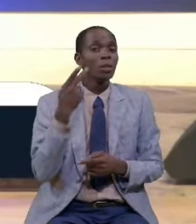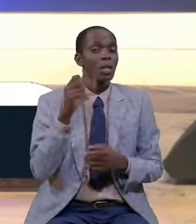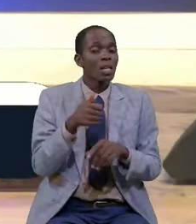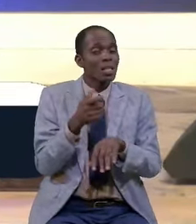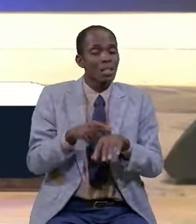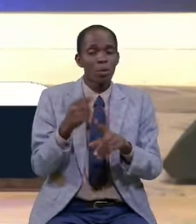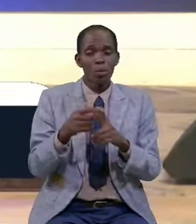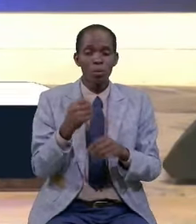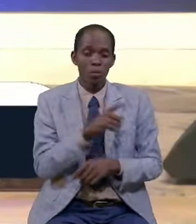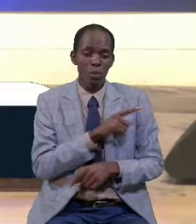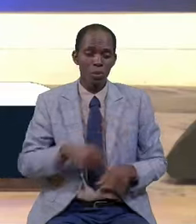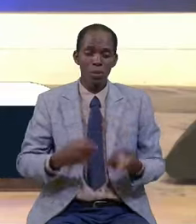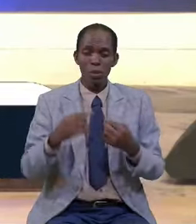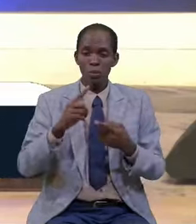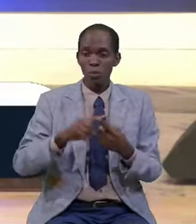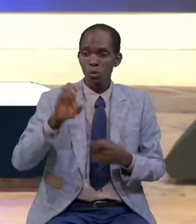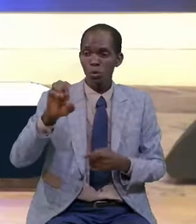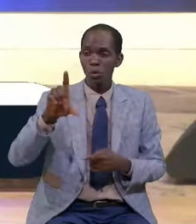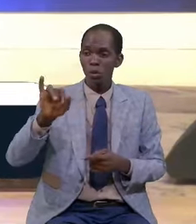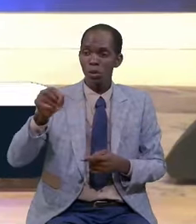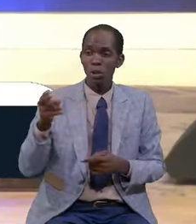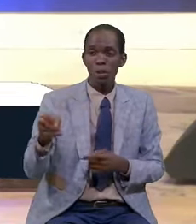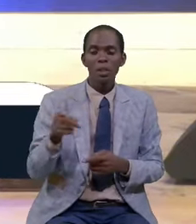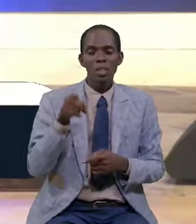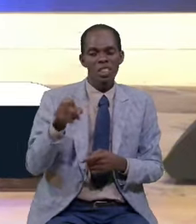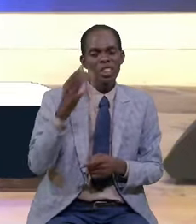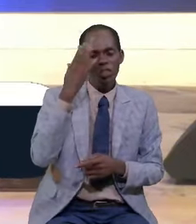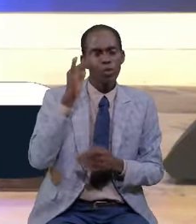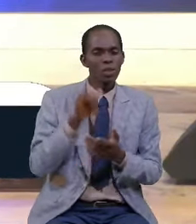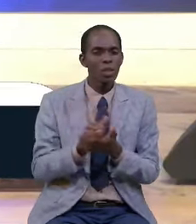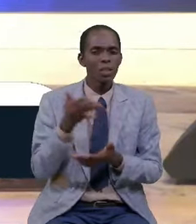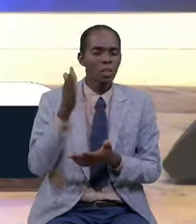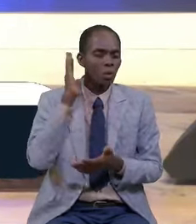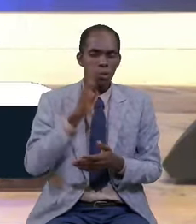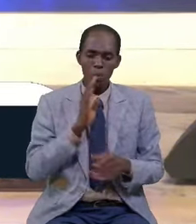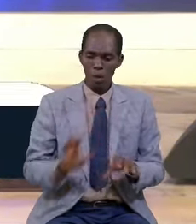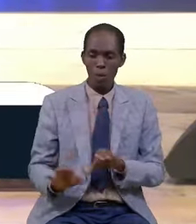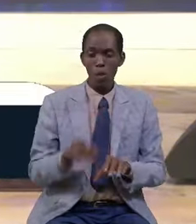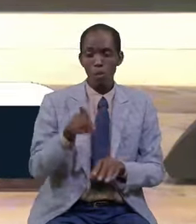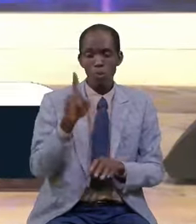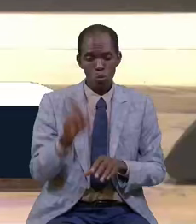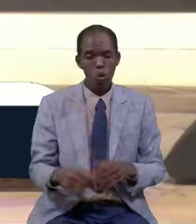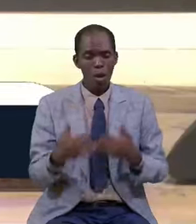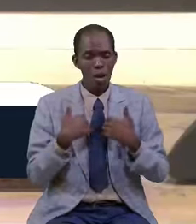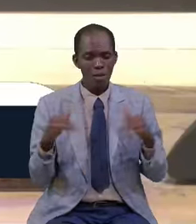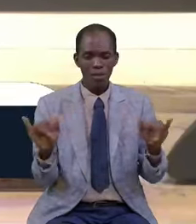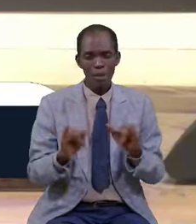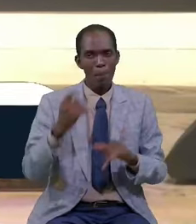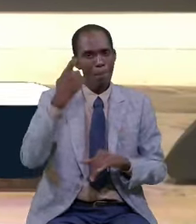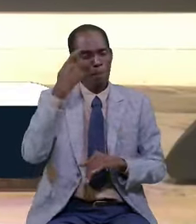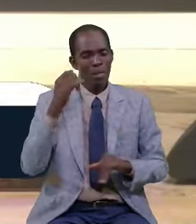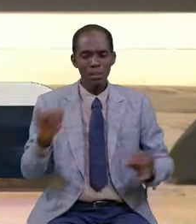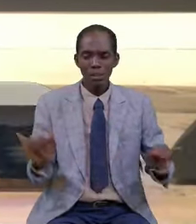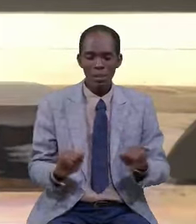Toutes les fois que la parole de Dieu vient à Élie, il sait qu'il y aura l'accomplissement. Vous devez avoir le même esprit, la